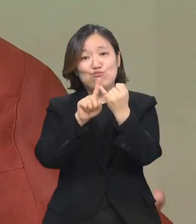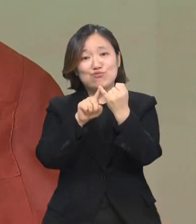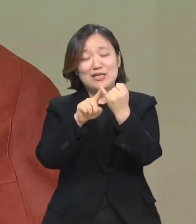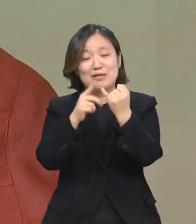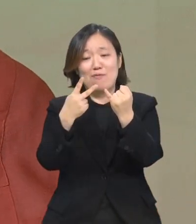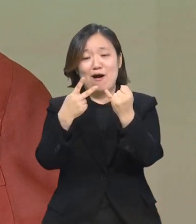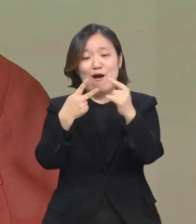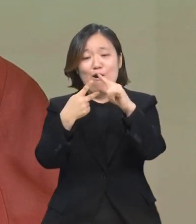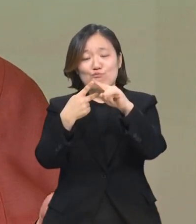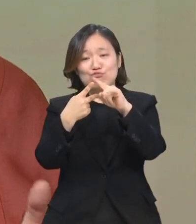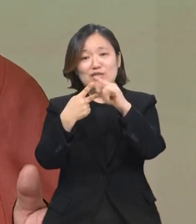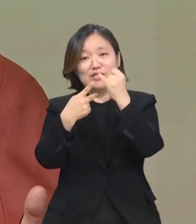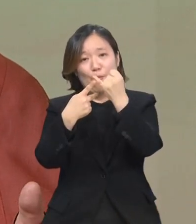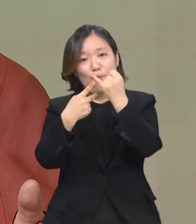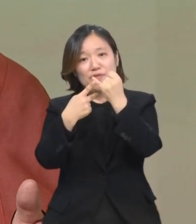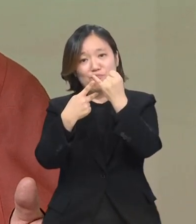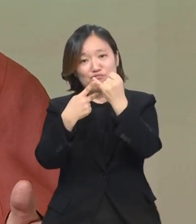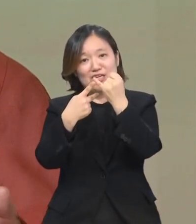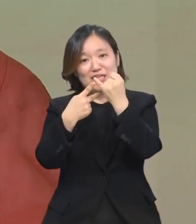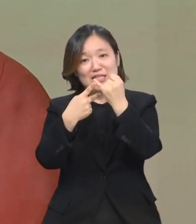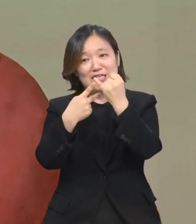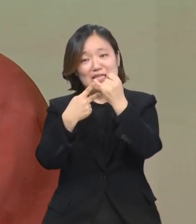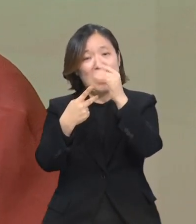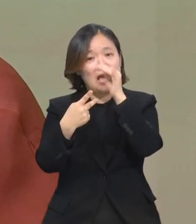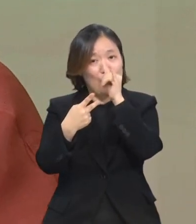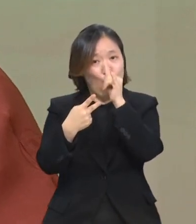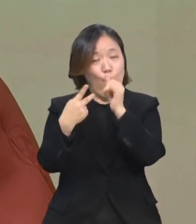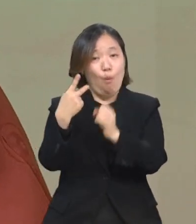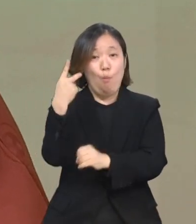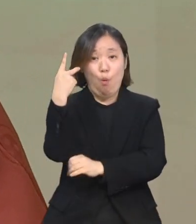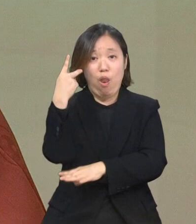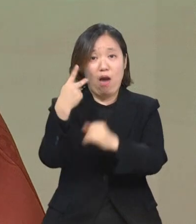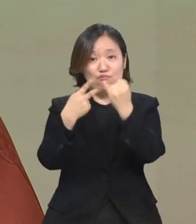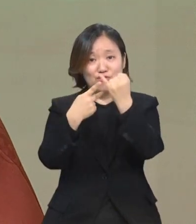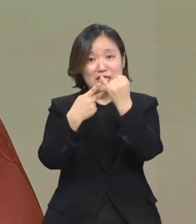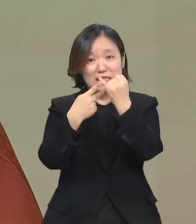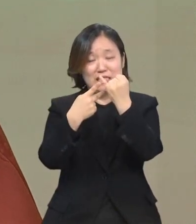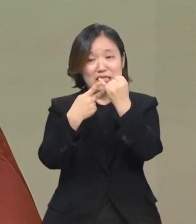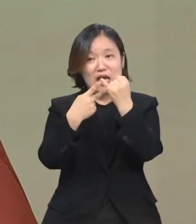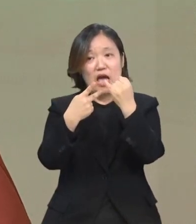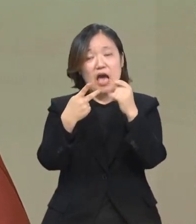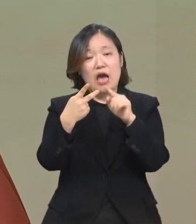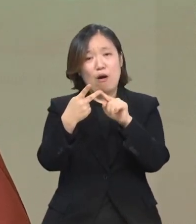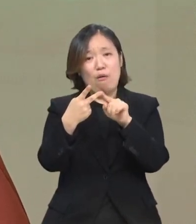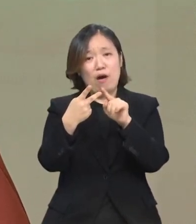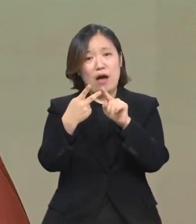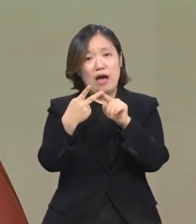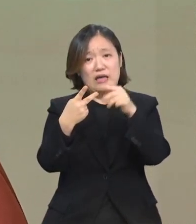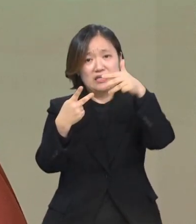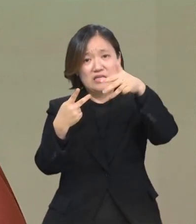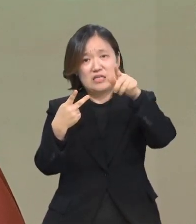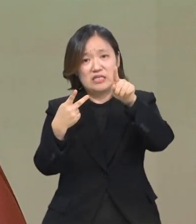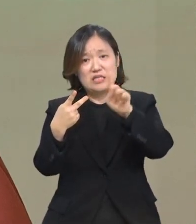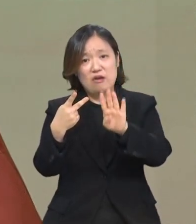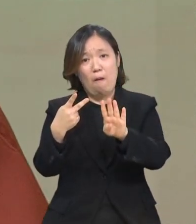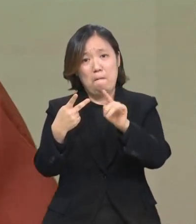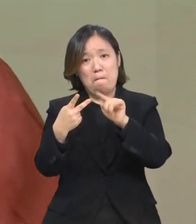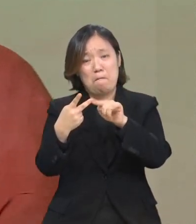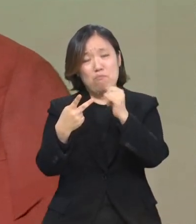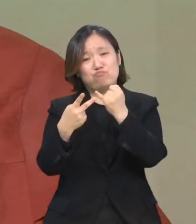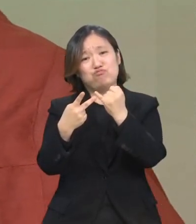본처인 조강지처가 있었고 조강지처가 있었고 또 나중에 또 이렇게 젊은 첩을 드렸대 첩